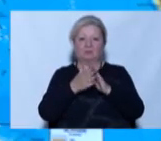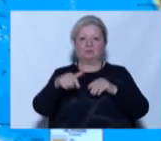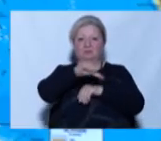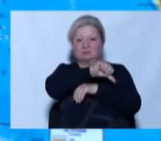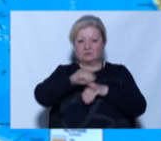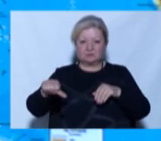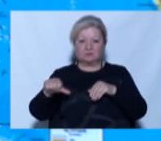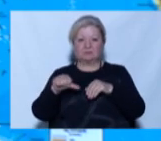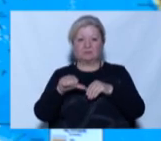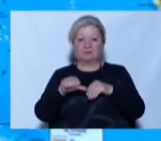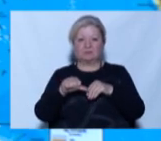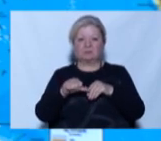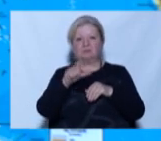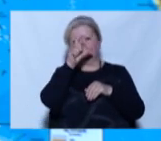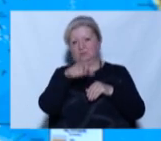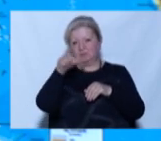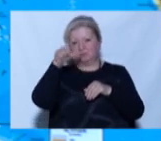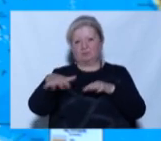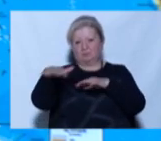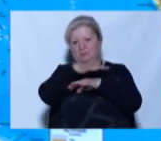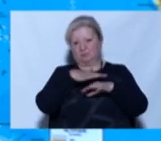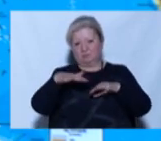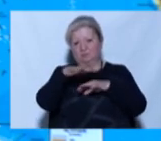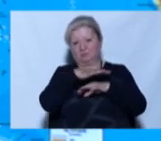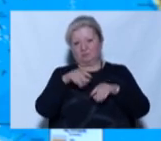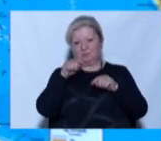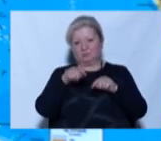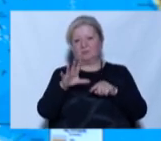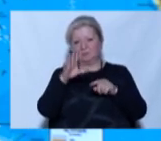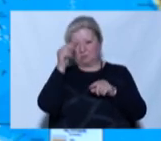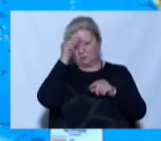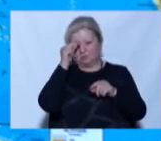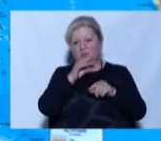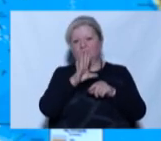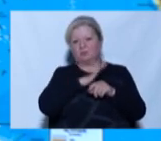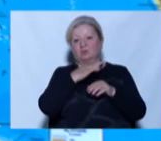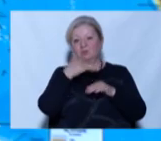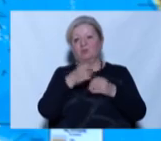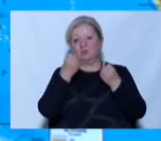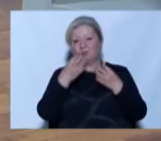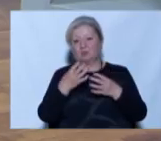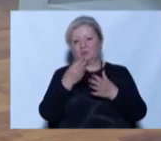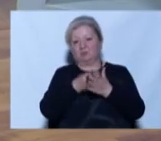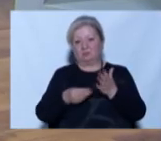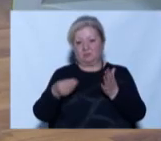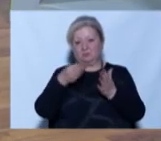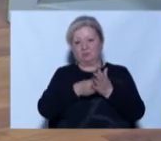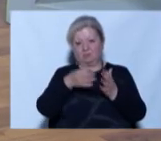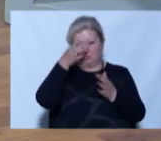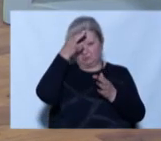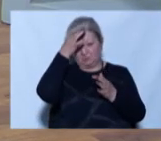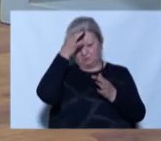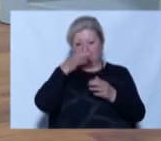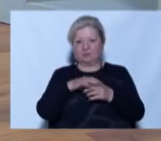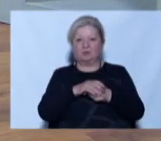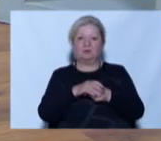საზღვრებს და შევეხები მოსახლეობას. ეს მასალა თქვენ გავლილი გაქვთ, უბრალოდ გავიმეორებ, რომ შემდგომი